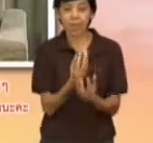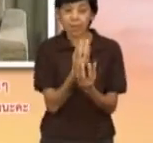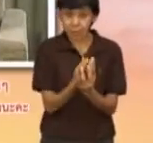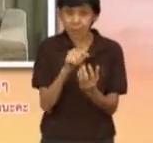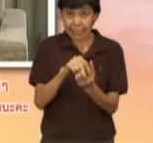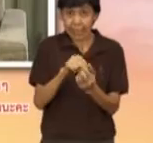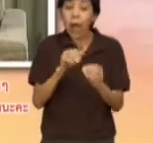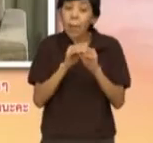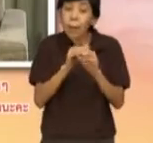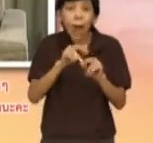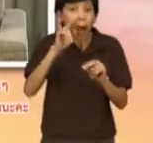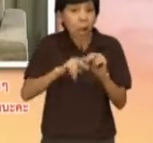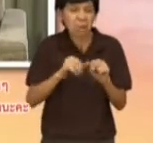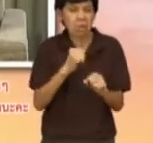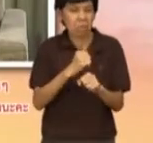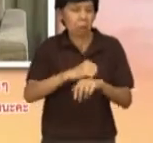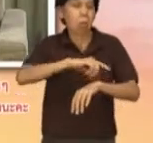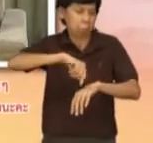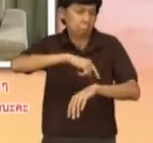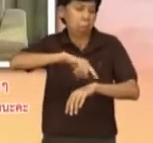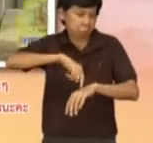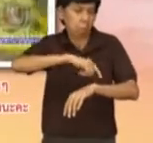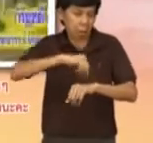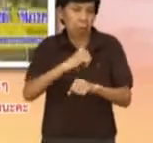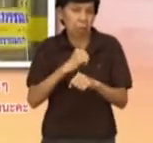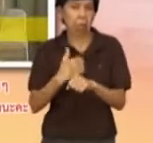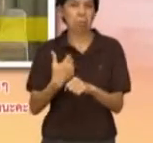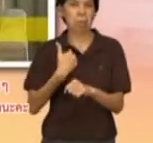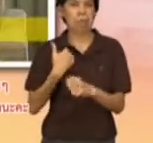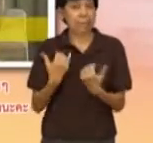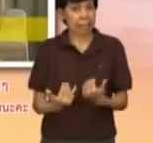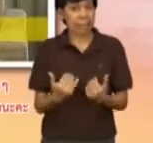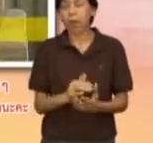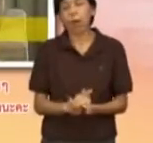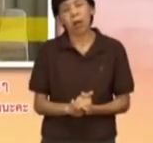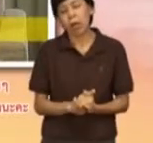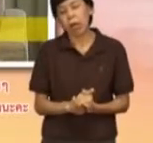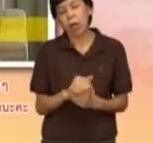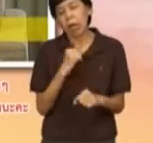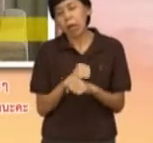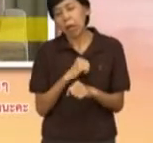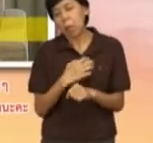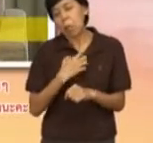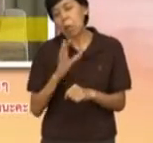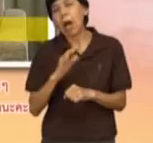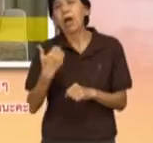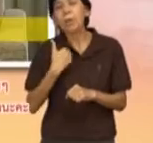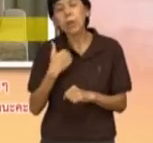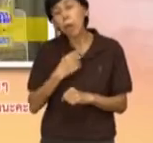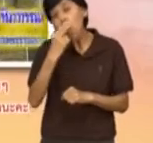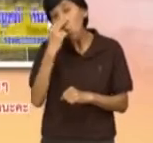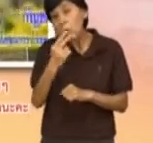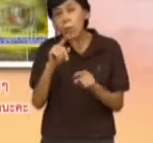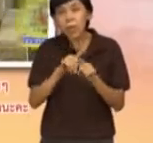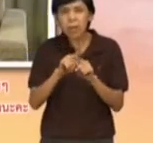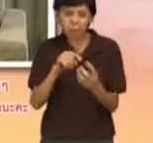ารที่ใช้เวลาทำนานนะคะคนสมัยนี้ถึงไม่ค่อยนิยมเท่าไหร่และมองเผินๆจะดู